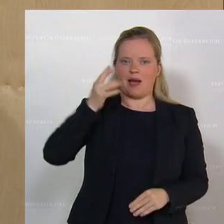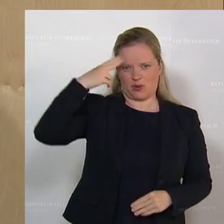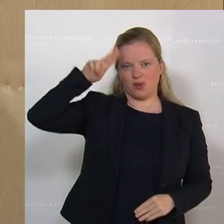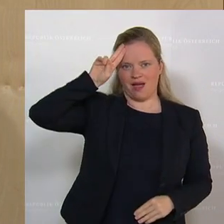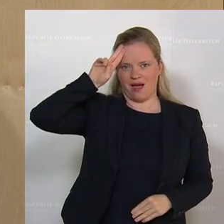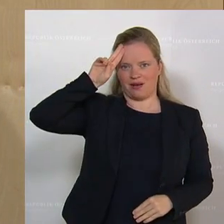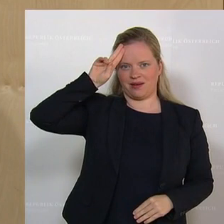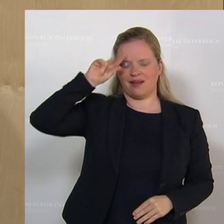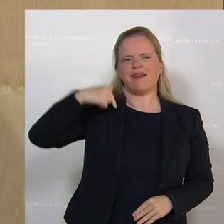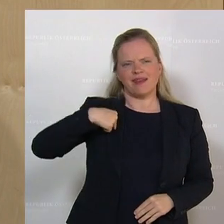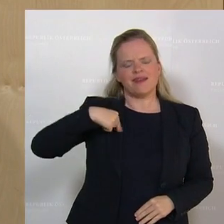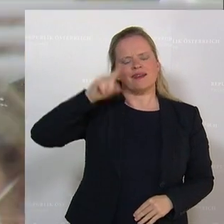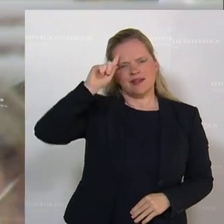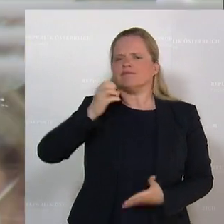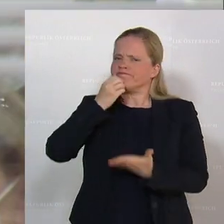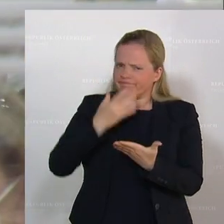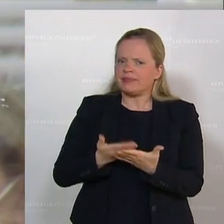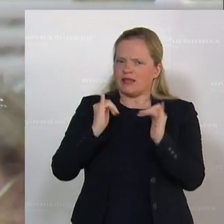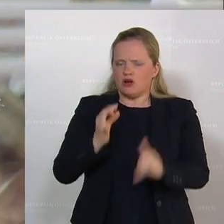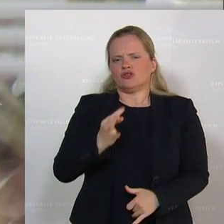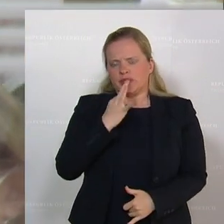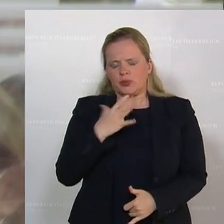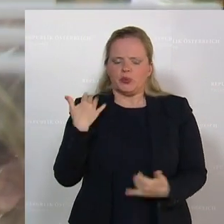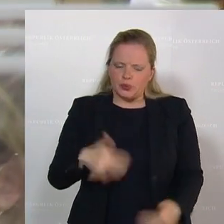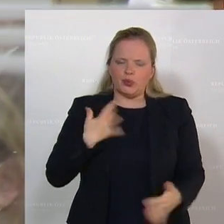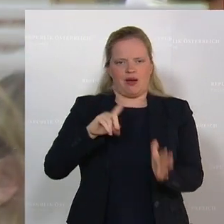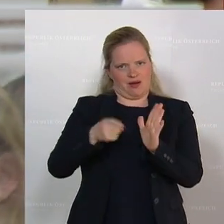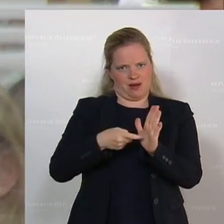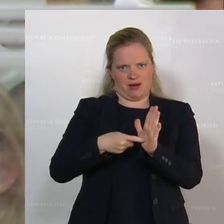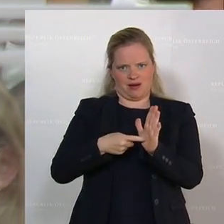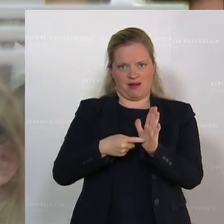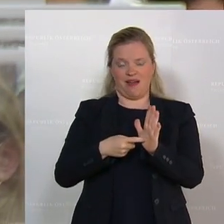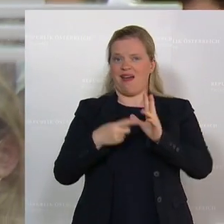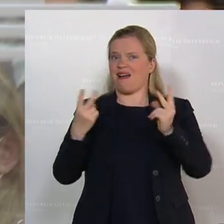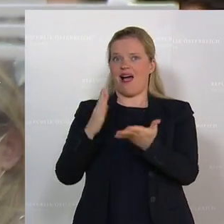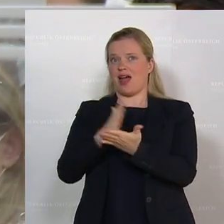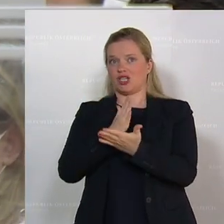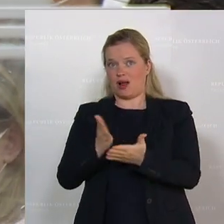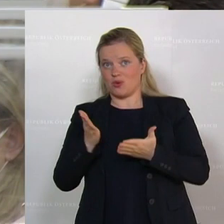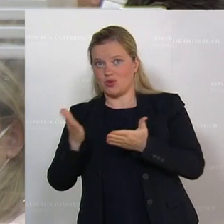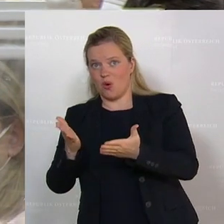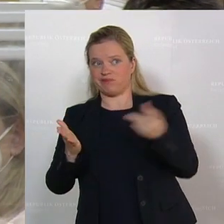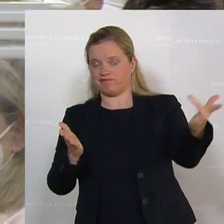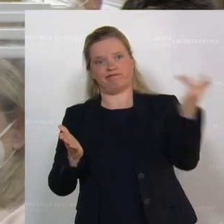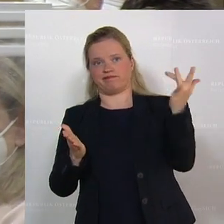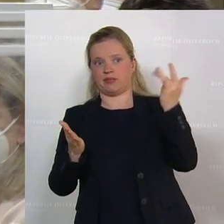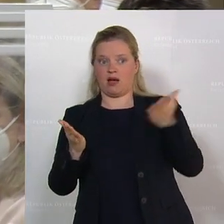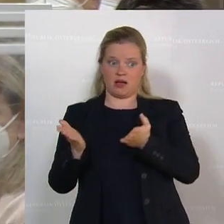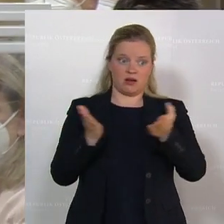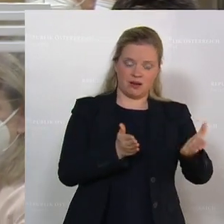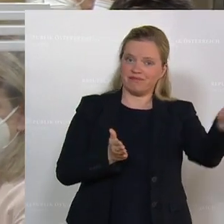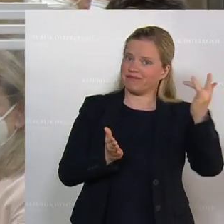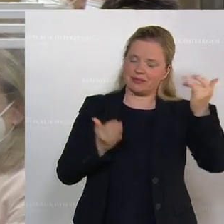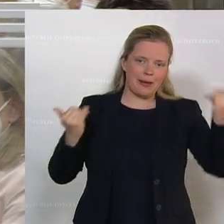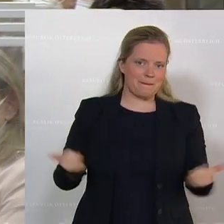das ist fordernd, ich gebe das zu. Zu wissen, egal wie man sich entscheidet, man wird kritisiert. Aber es ist auf der anderen Seite